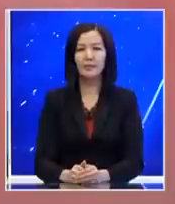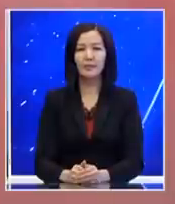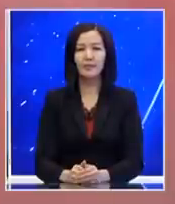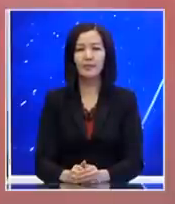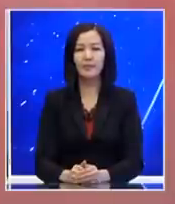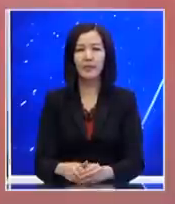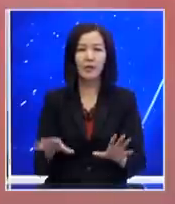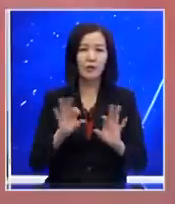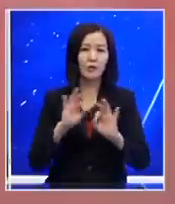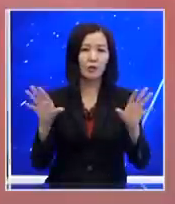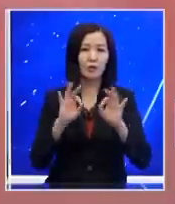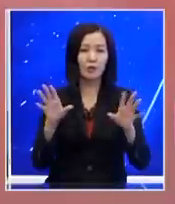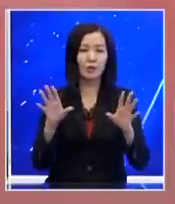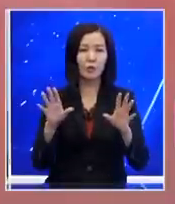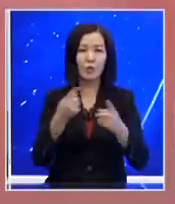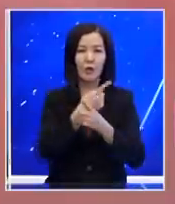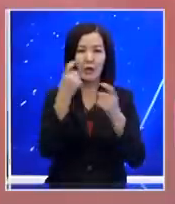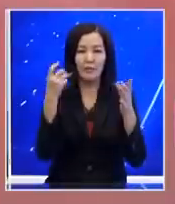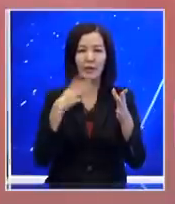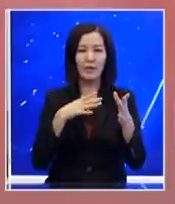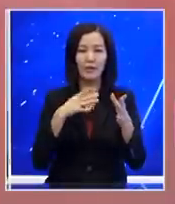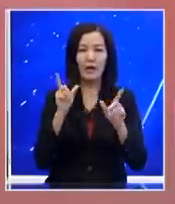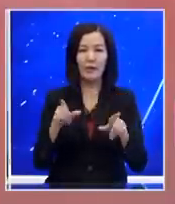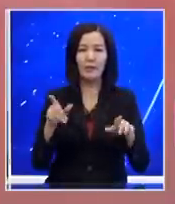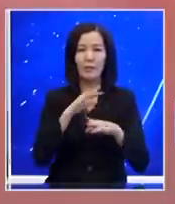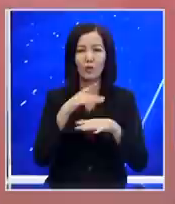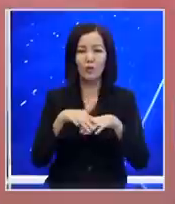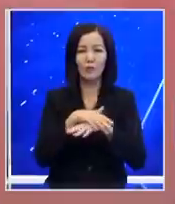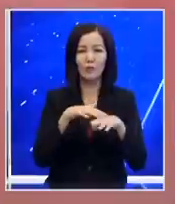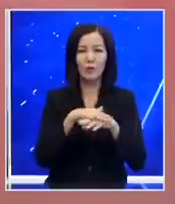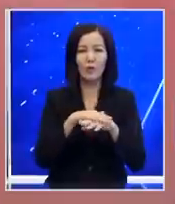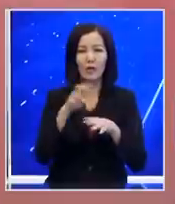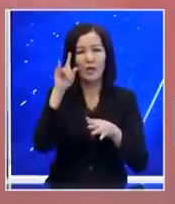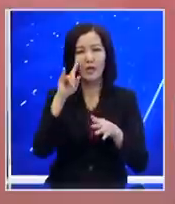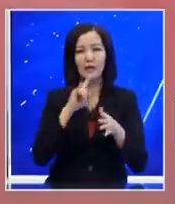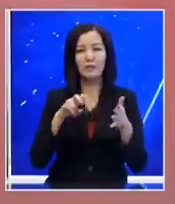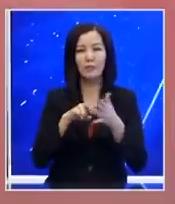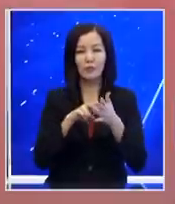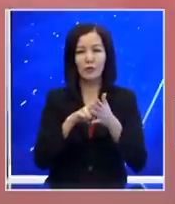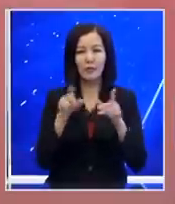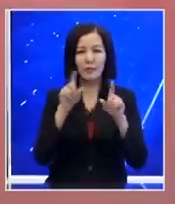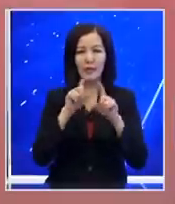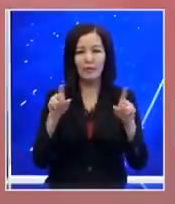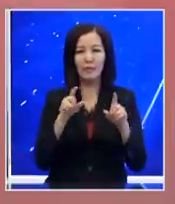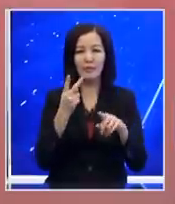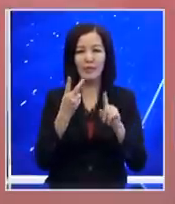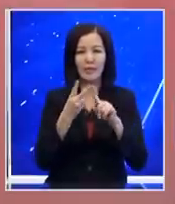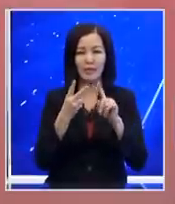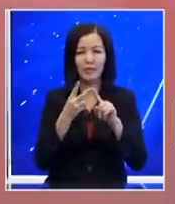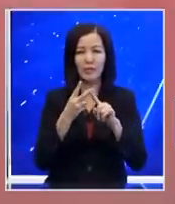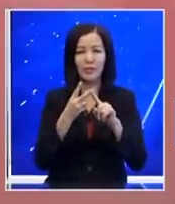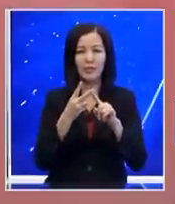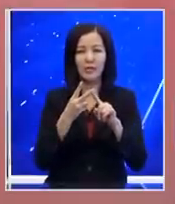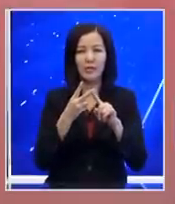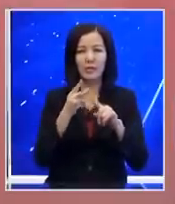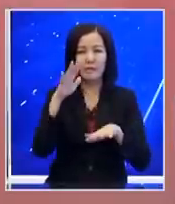Лақтандыру жұмыстары адамдар көп шоғырланатын жерлерде ол жаңағы Қазпошта мекемесі және де екінші